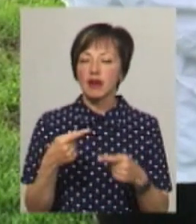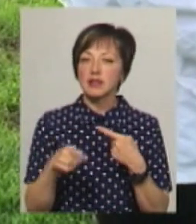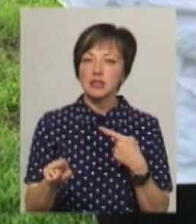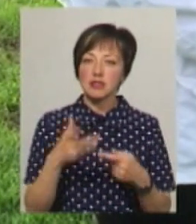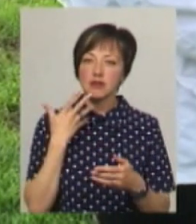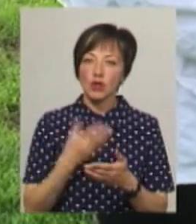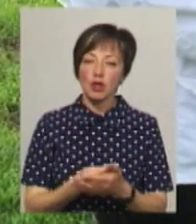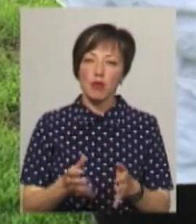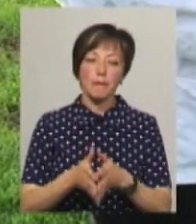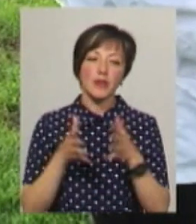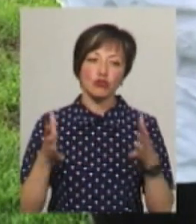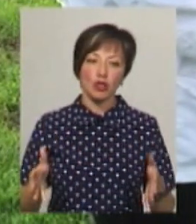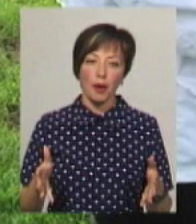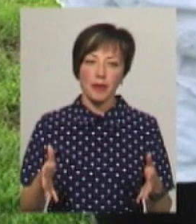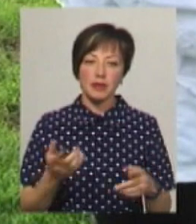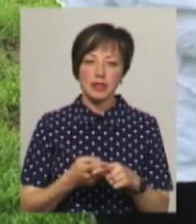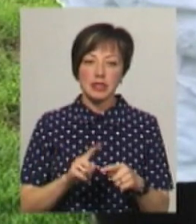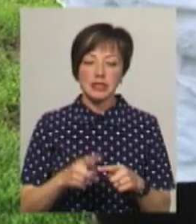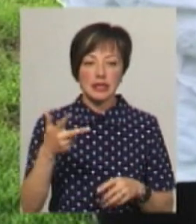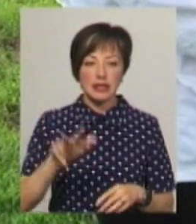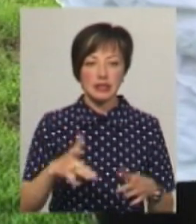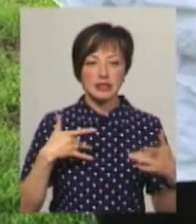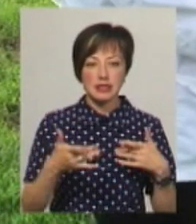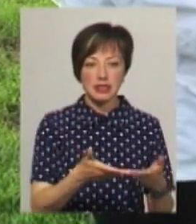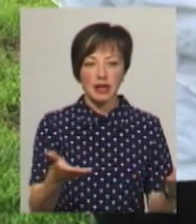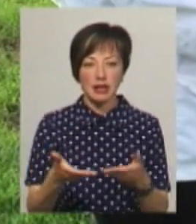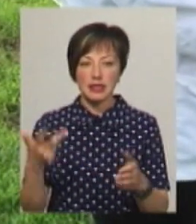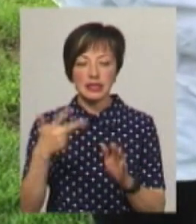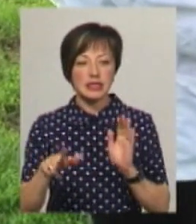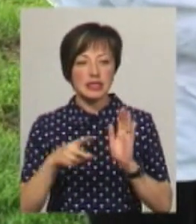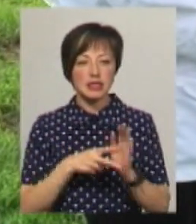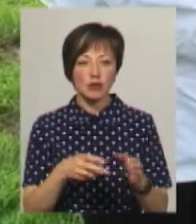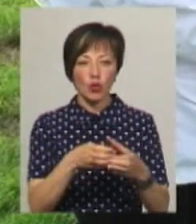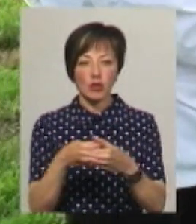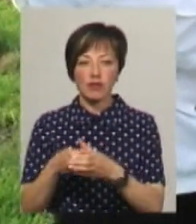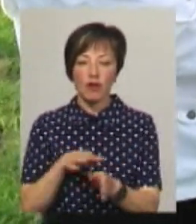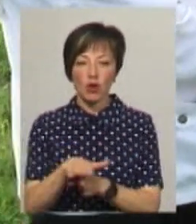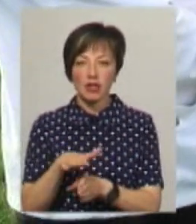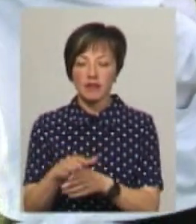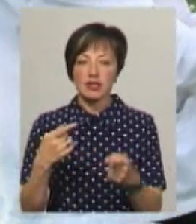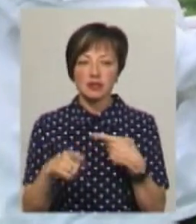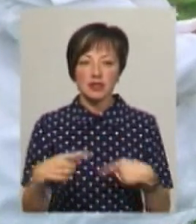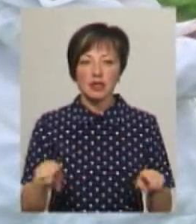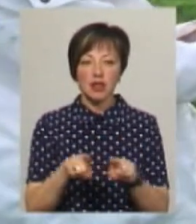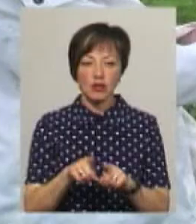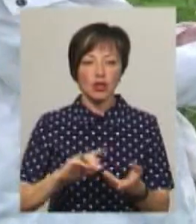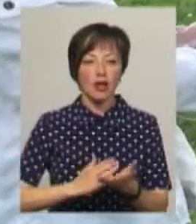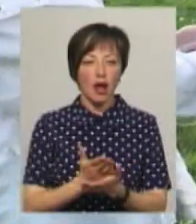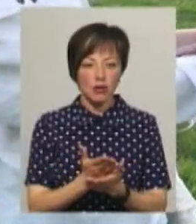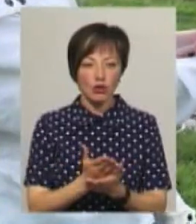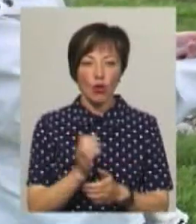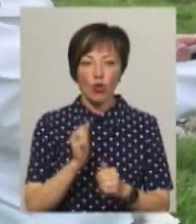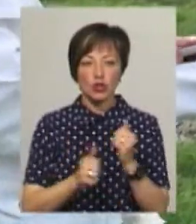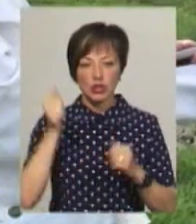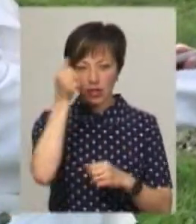відрізняється своїм масштабом. Це три сцени і 37 гуртів і виконавців. Відрізняється також якістю, тому що